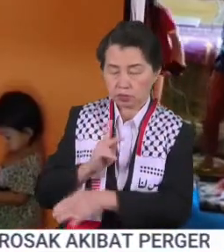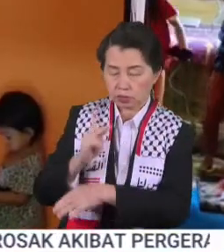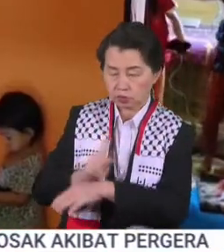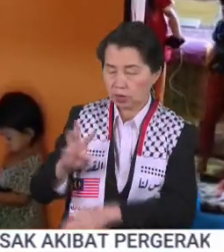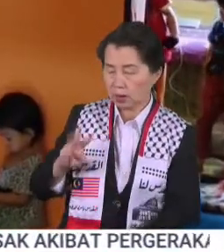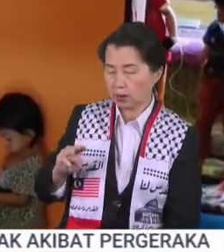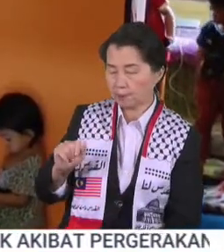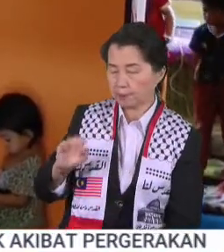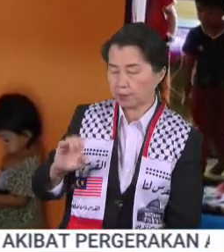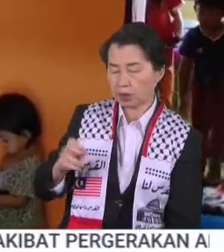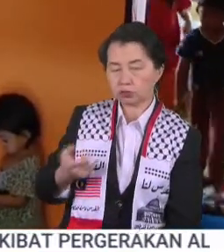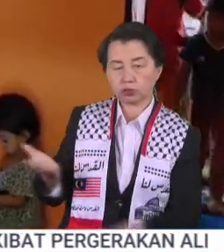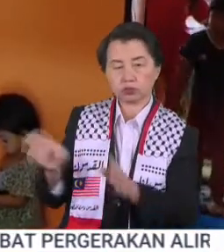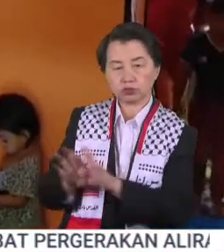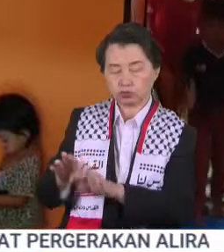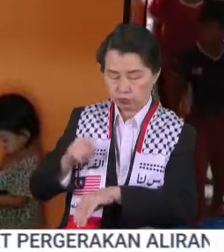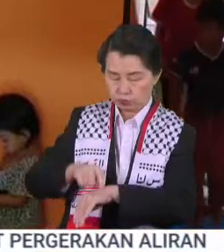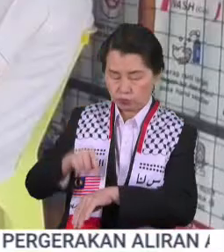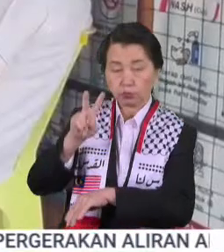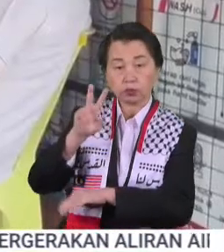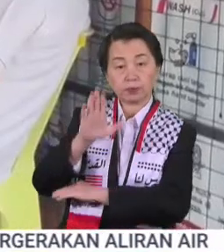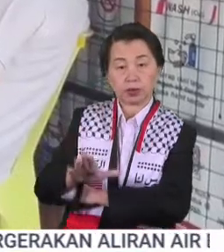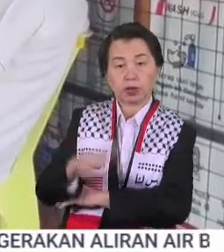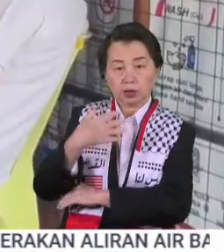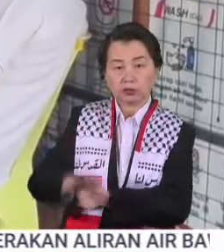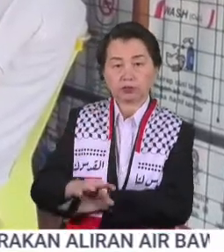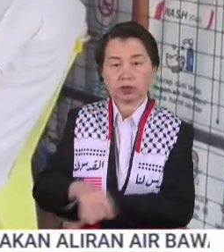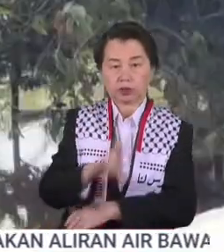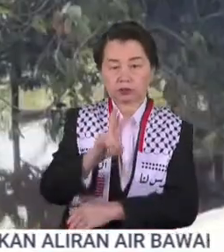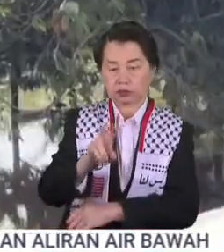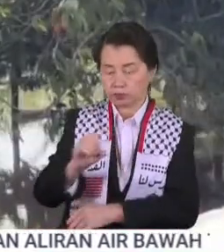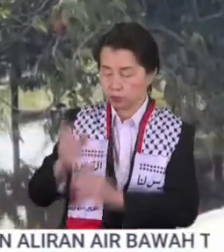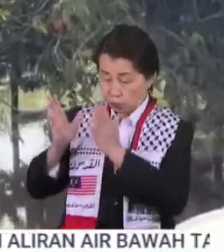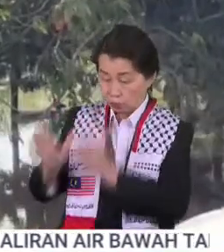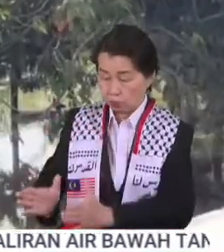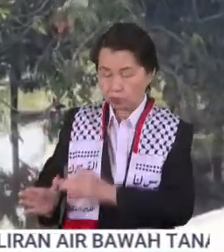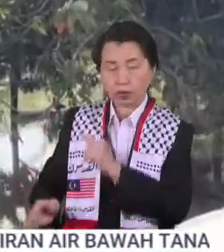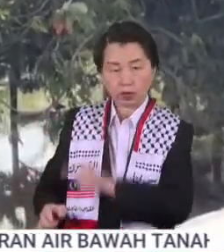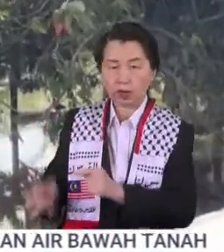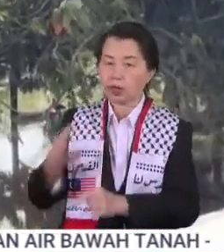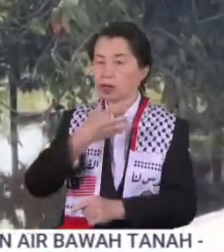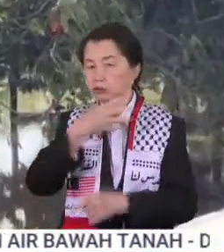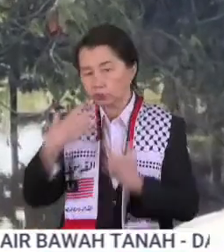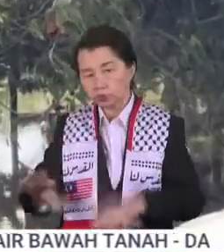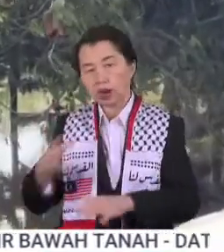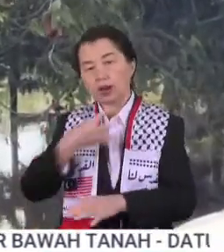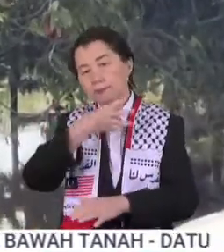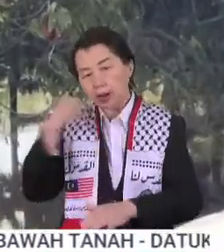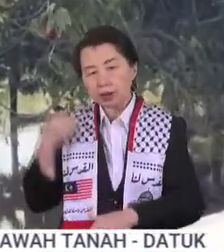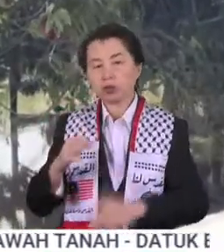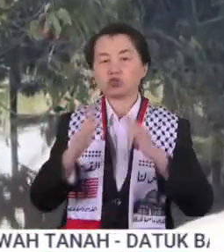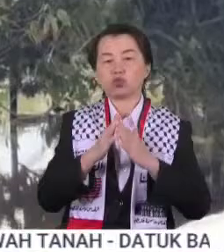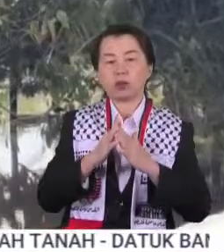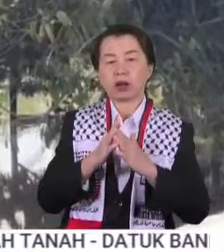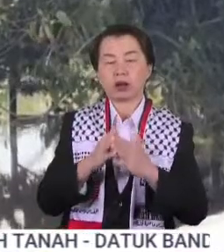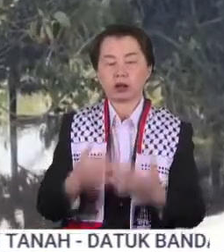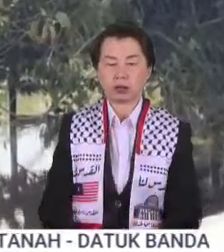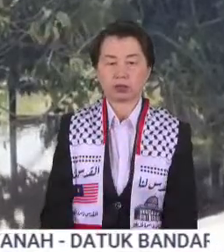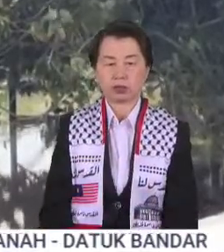Kebangsaan Merchang ditutup 2 petang tadi selepas 20 penduduk terjejas banjir pulang ke kediaman